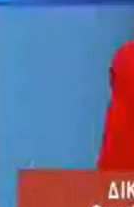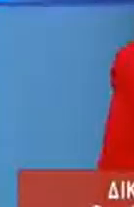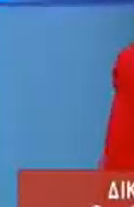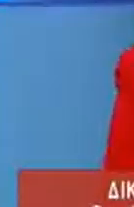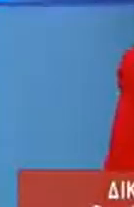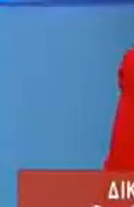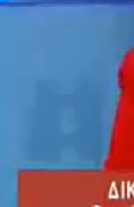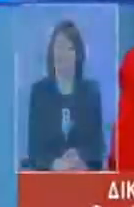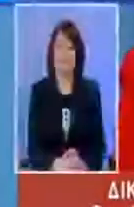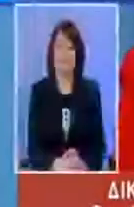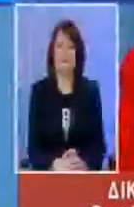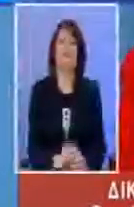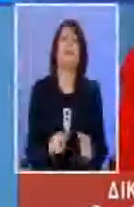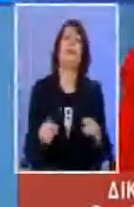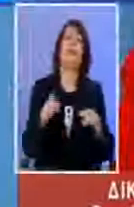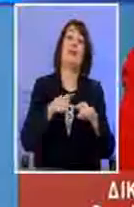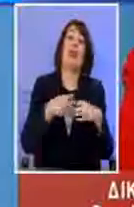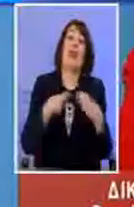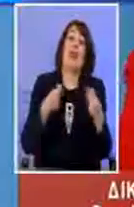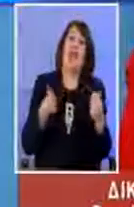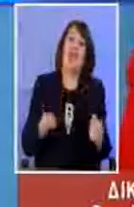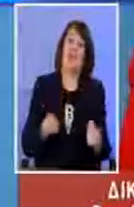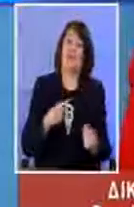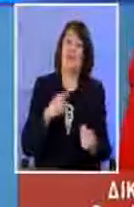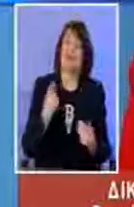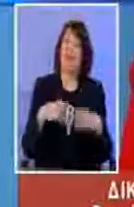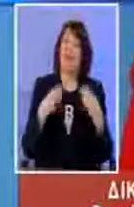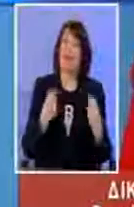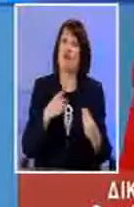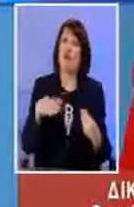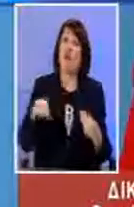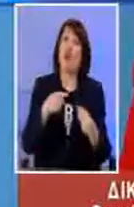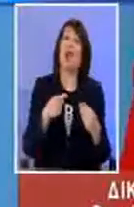γίνουν πράξη όλα αυτά που διεκδικείτε, εύχεστε,